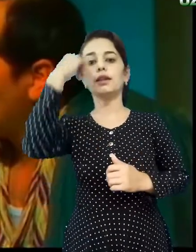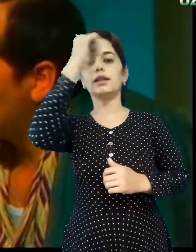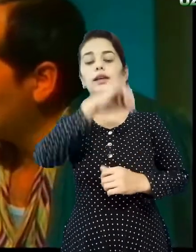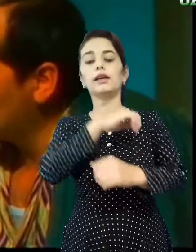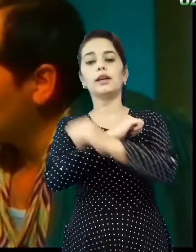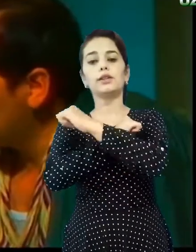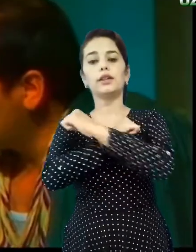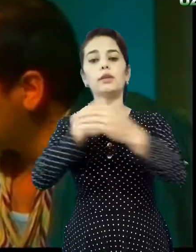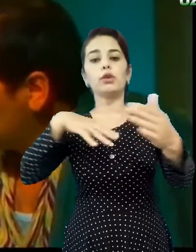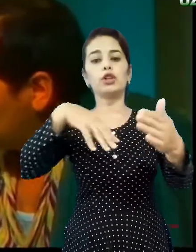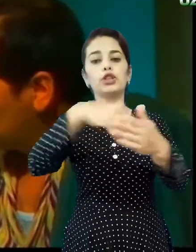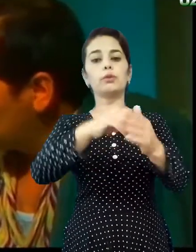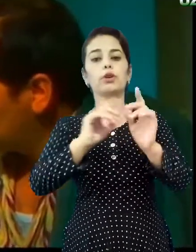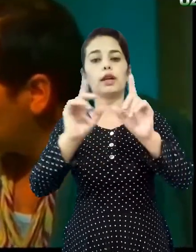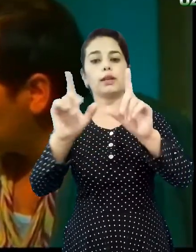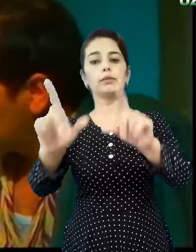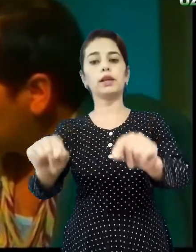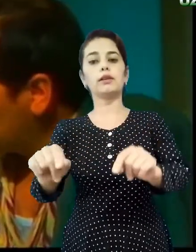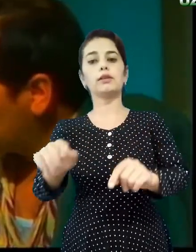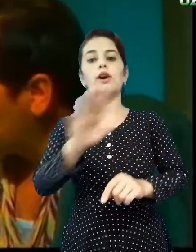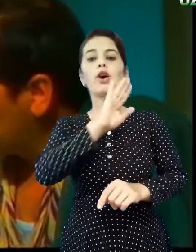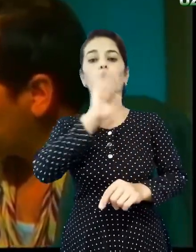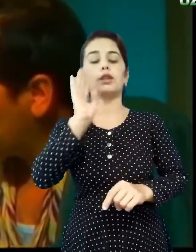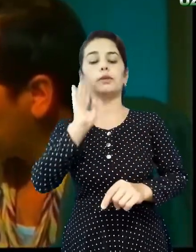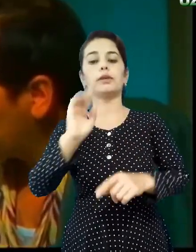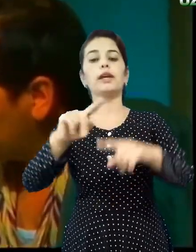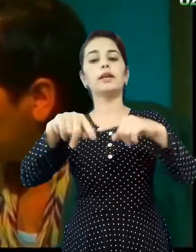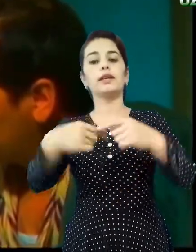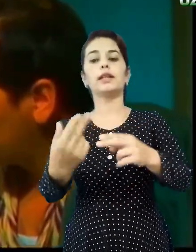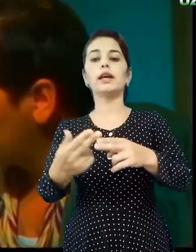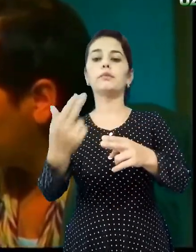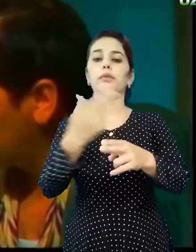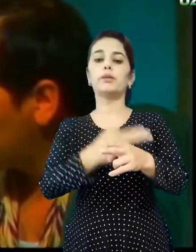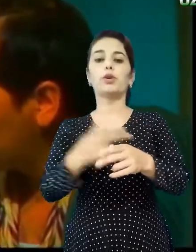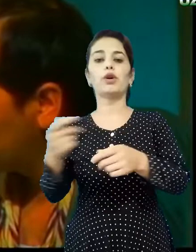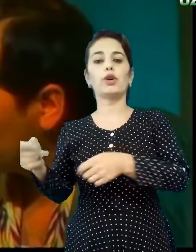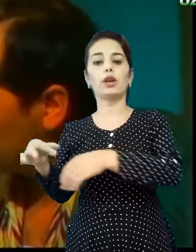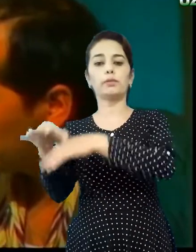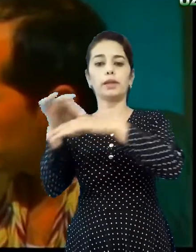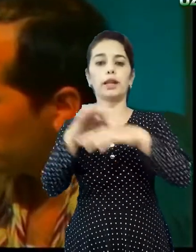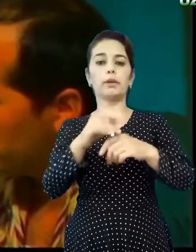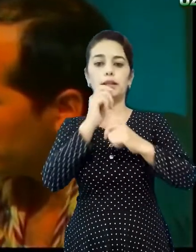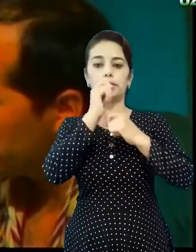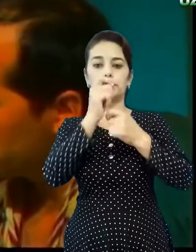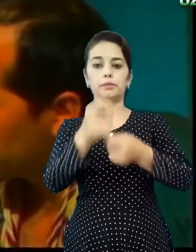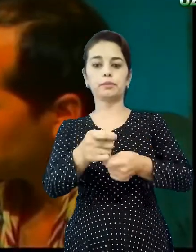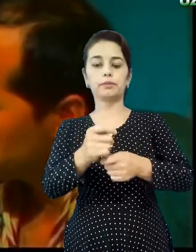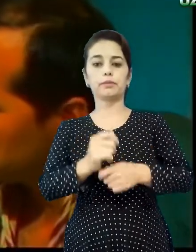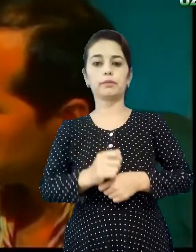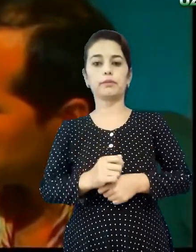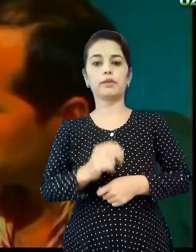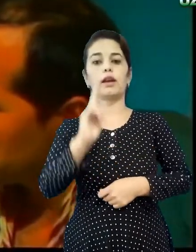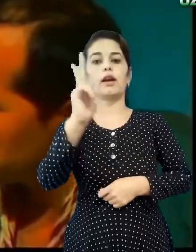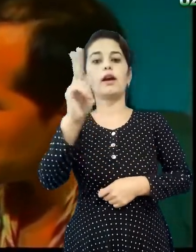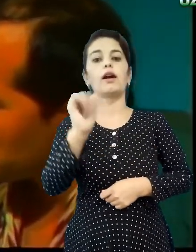Har yili dam olishga borganimda onamga Gilam Paypo olib kelaman.